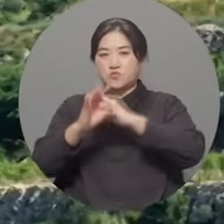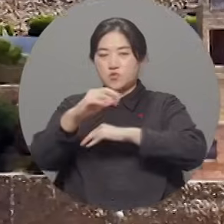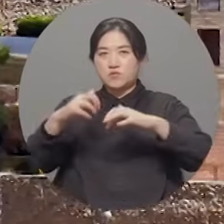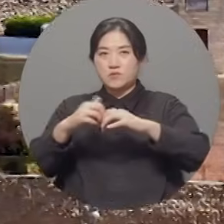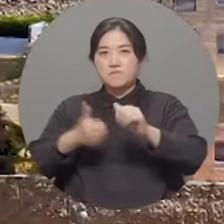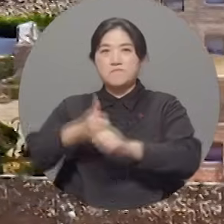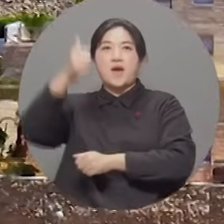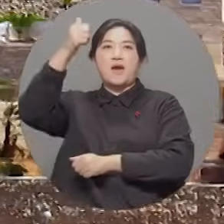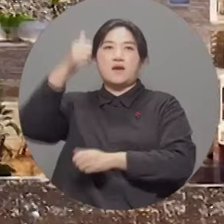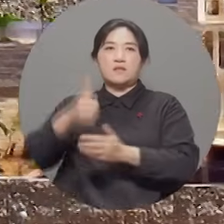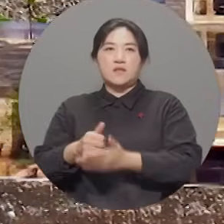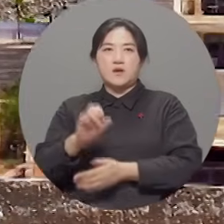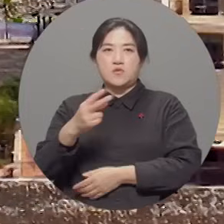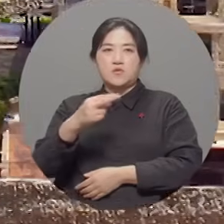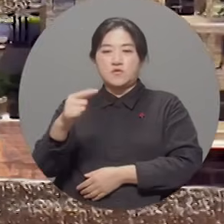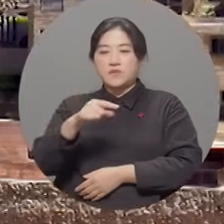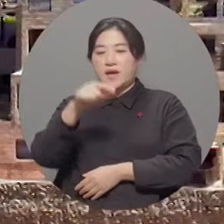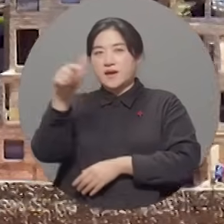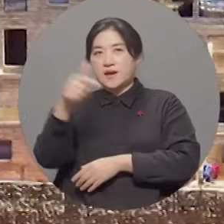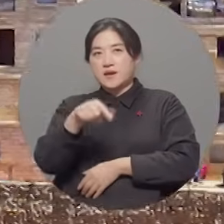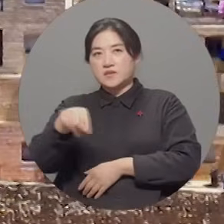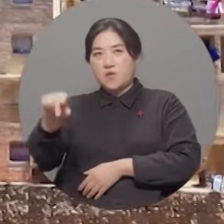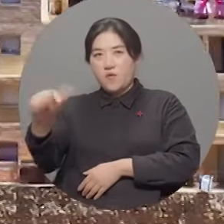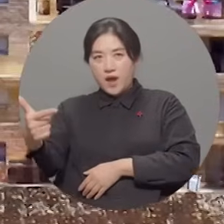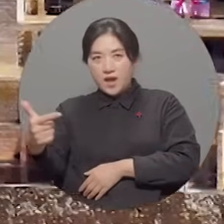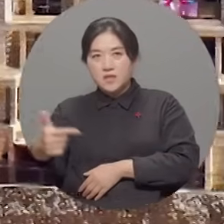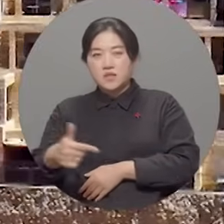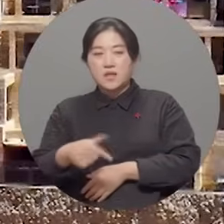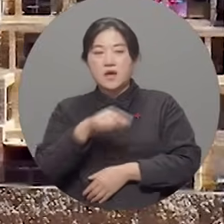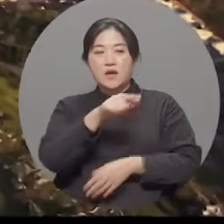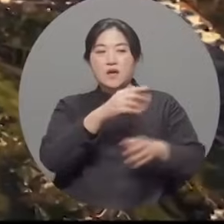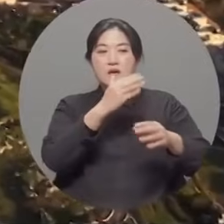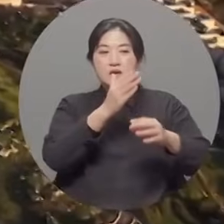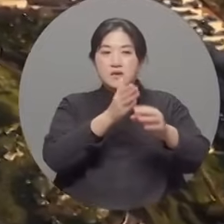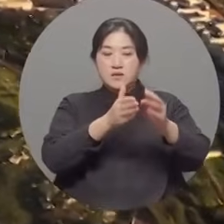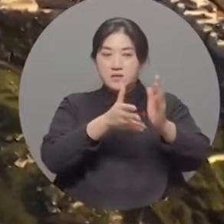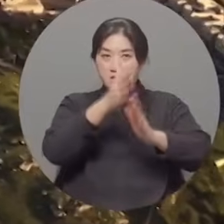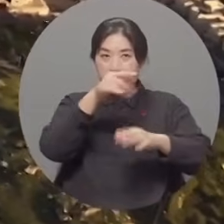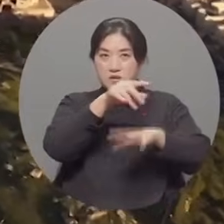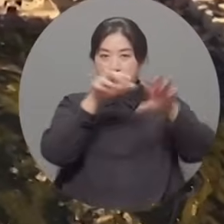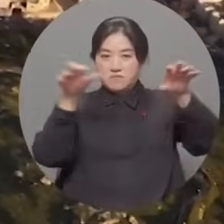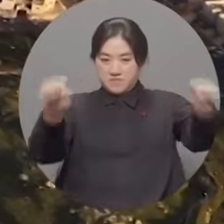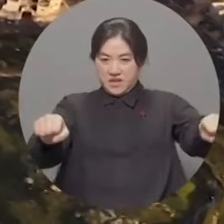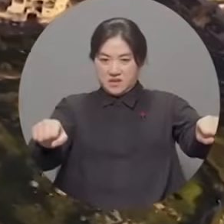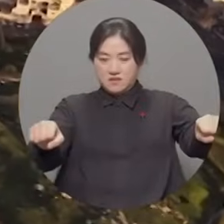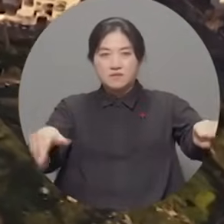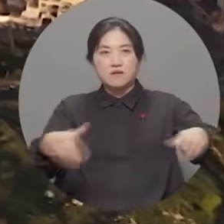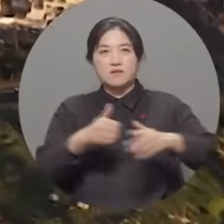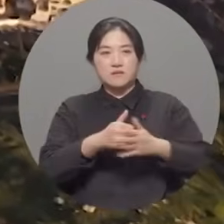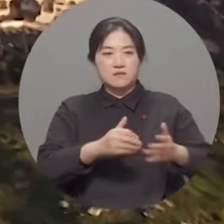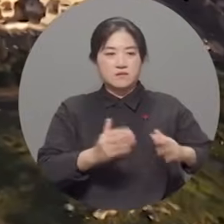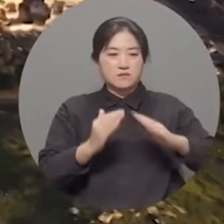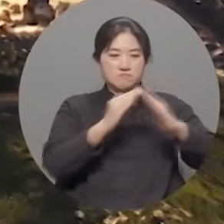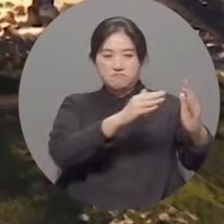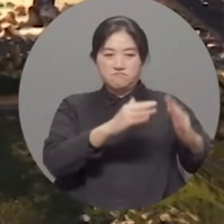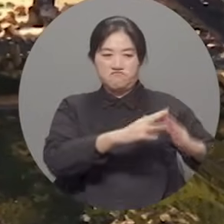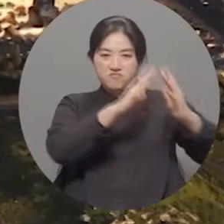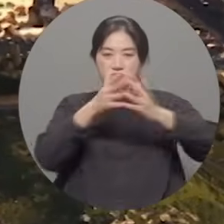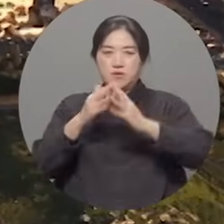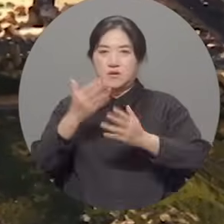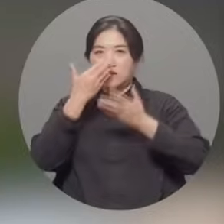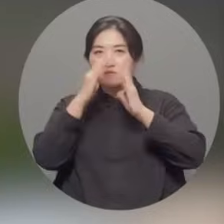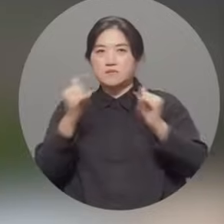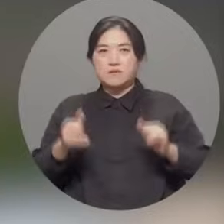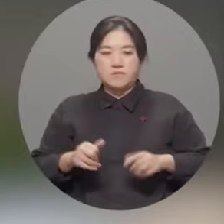이스라엘은 요르단강 서안과 동예루살렘 등을 점령한 뒤 이곳에 정착촌을 건설해 유대인들을 이주시키고